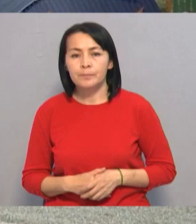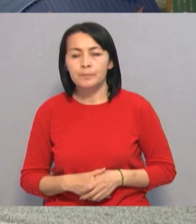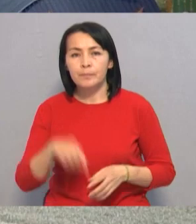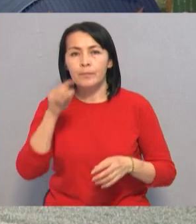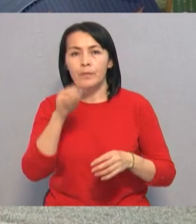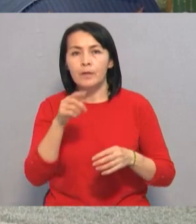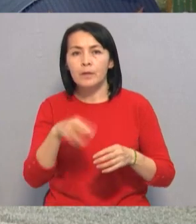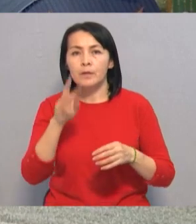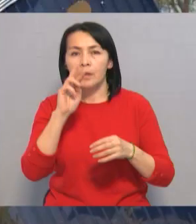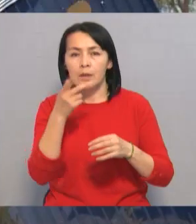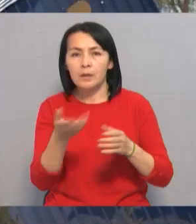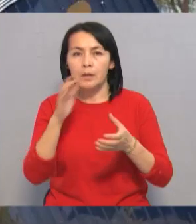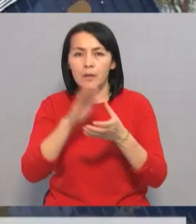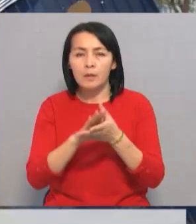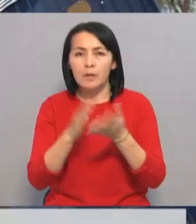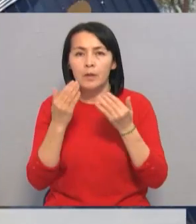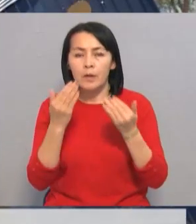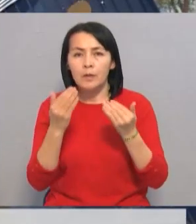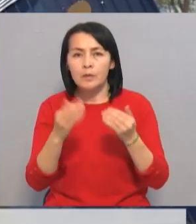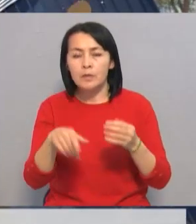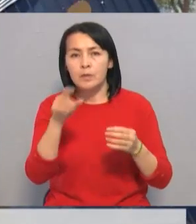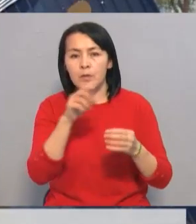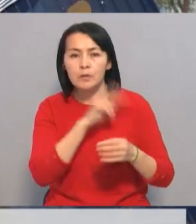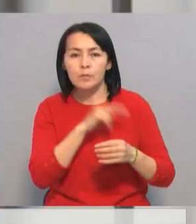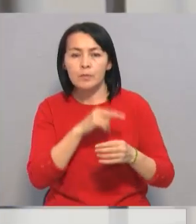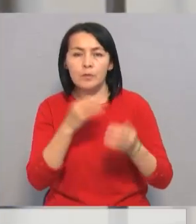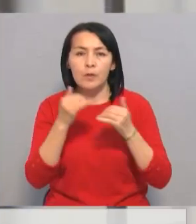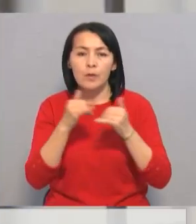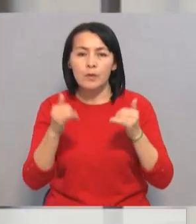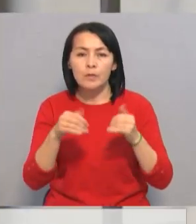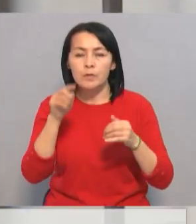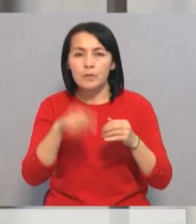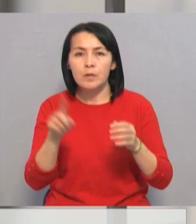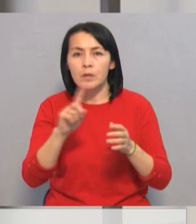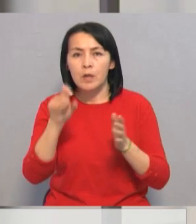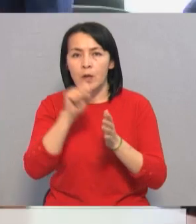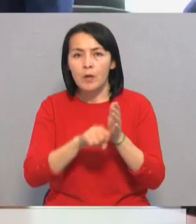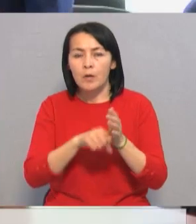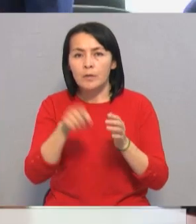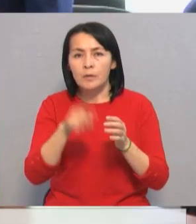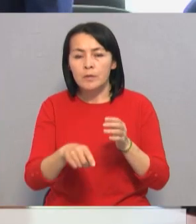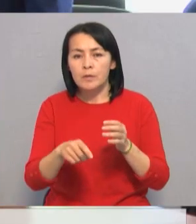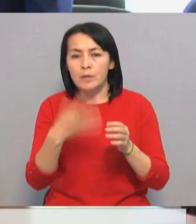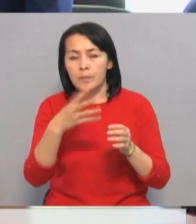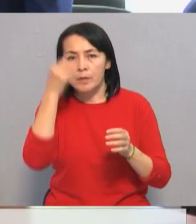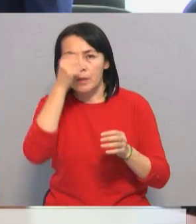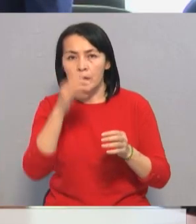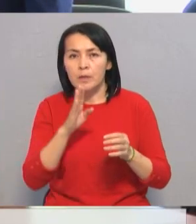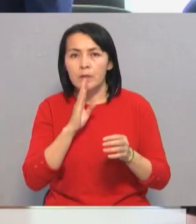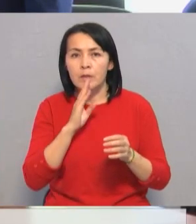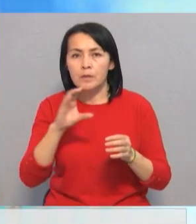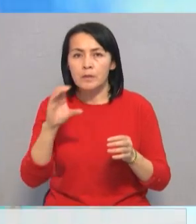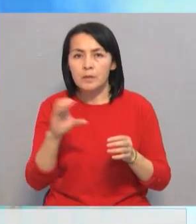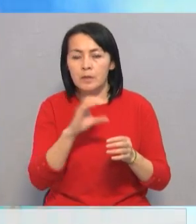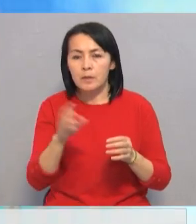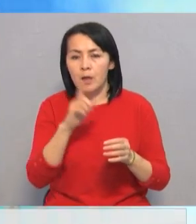Его признали виновным в ненадлежащем отношении к службе при осуществлении надзора за убийцей и насильником пятилетней девочки